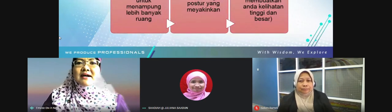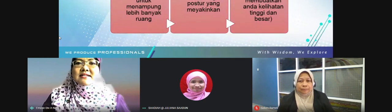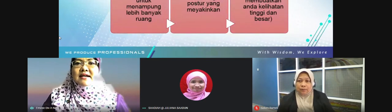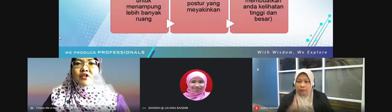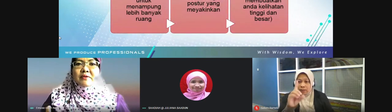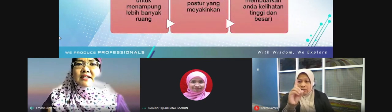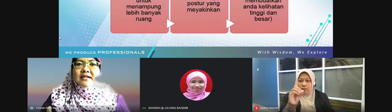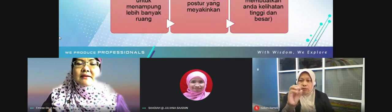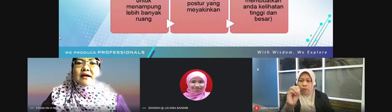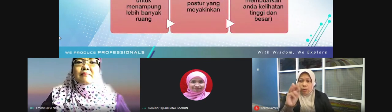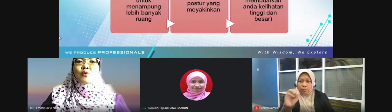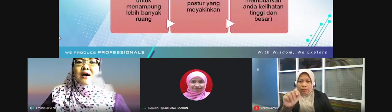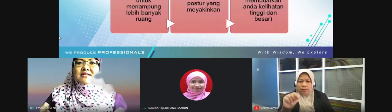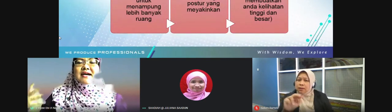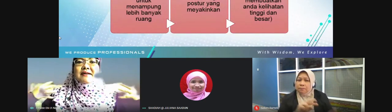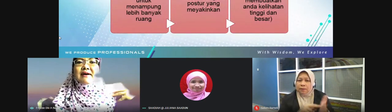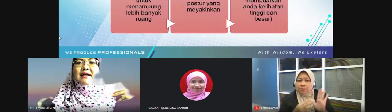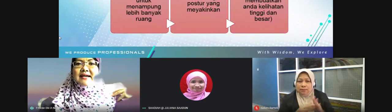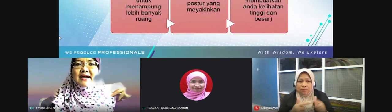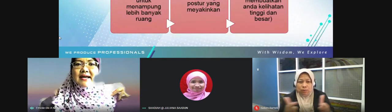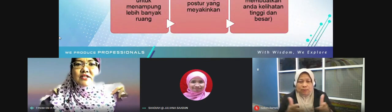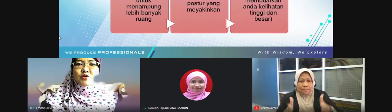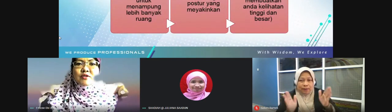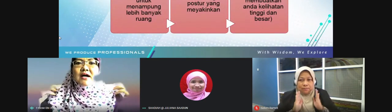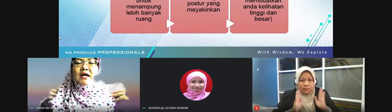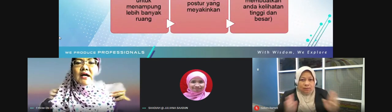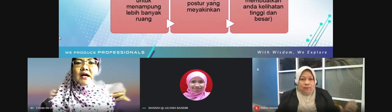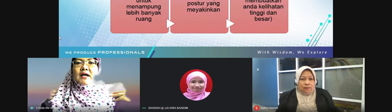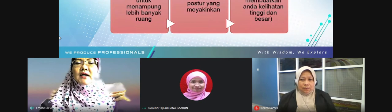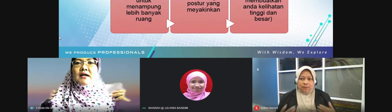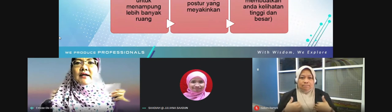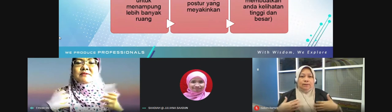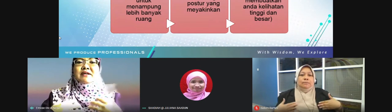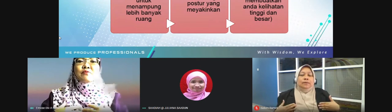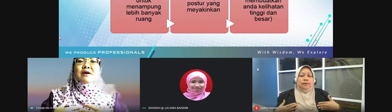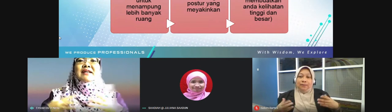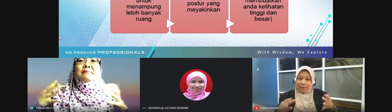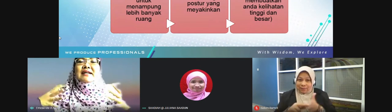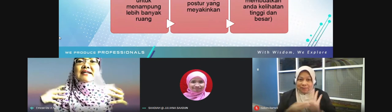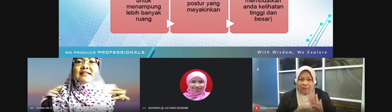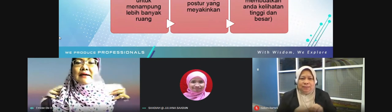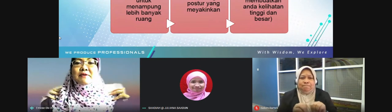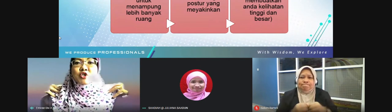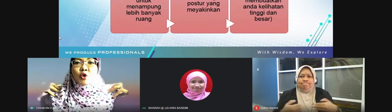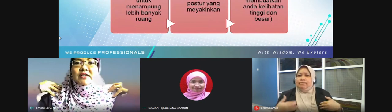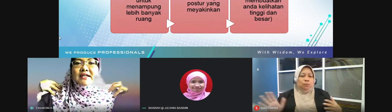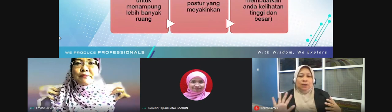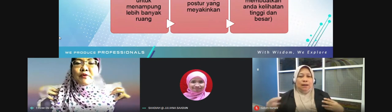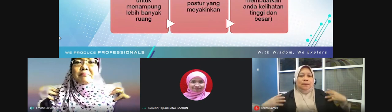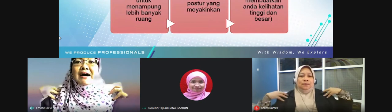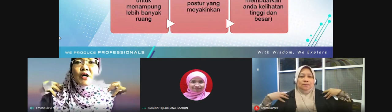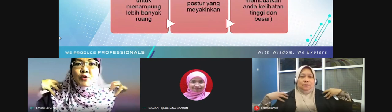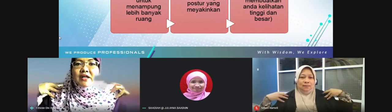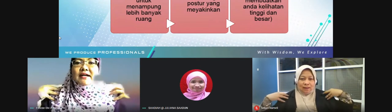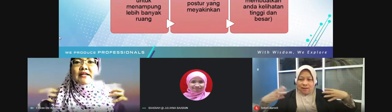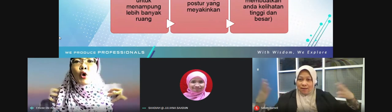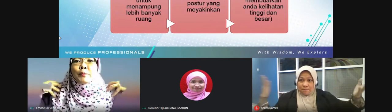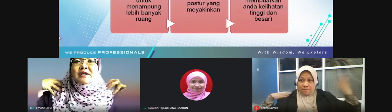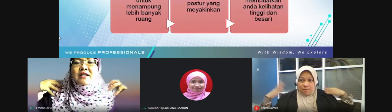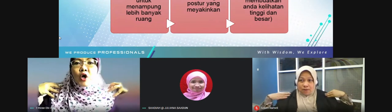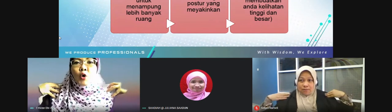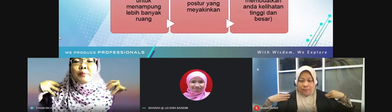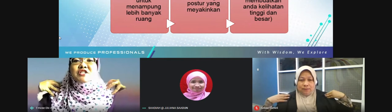badan, bahasa yang dominan, meluaskan badan dan juga dia sebenarnya bukan menabik dada tapi shoulder ataupun bahu ni dia